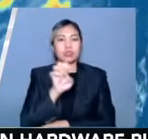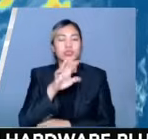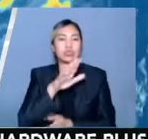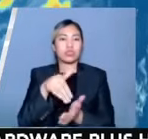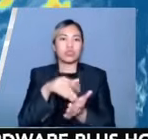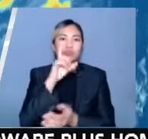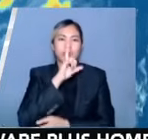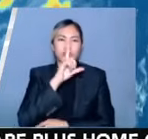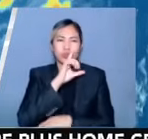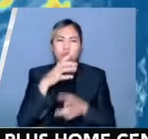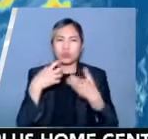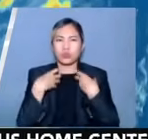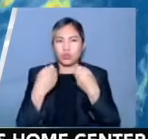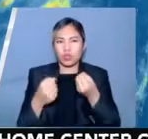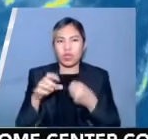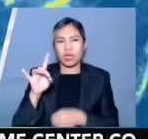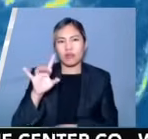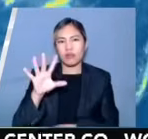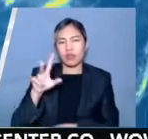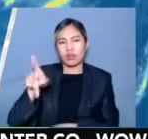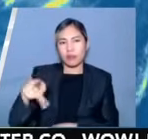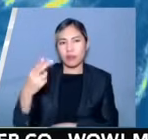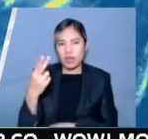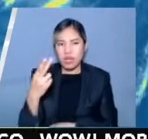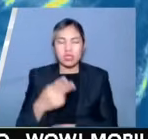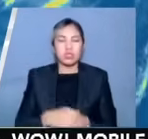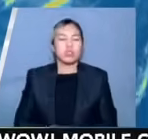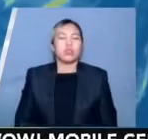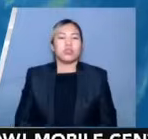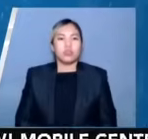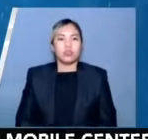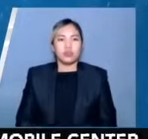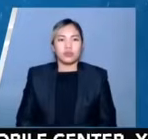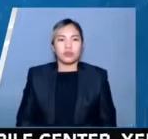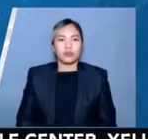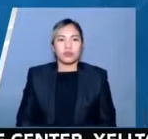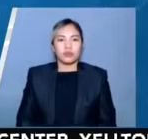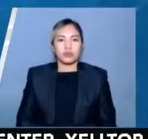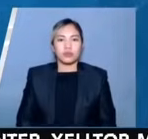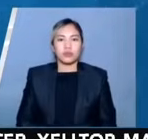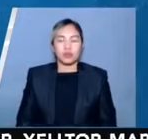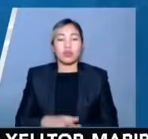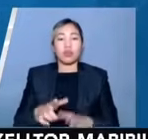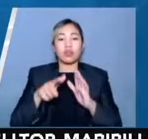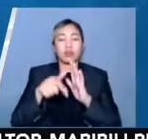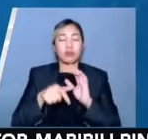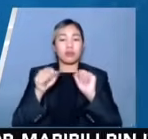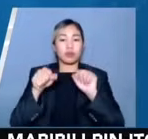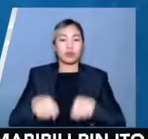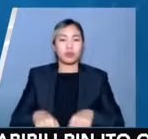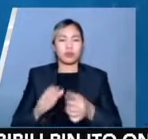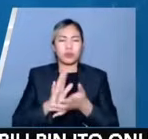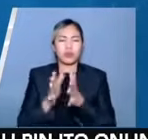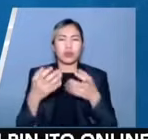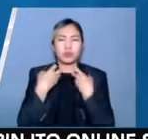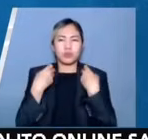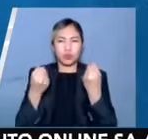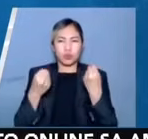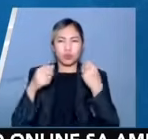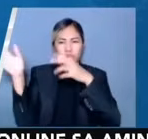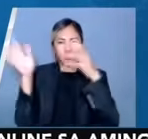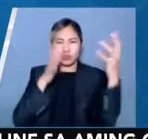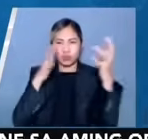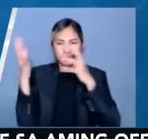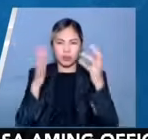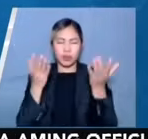naabot sa 85 km per sa mga susunod na oras posible pang lumakas ang nasabing bagyo at maing umabot sa